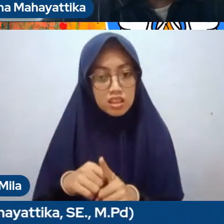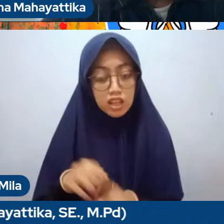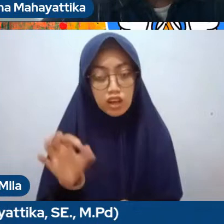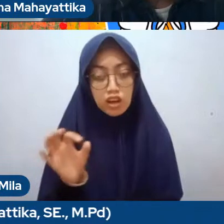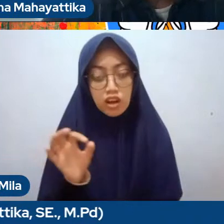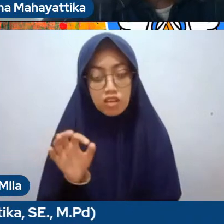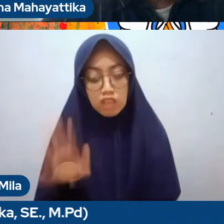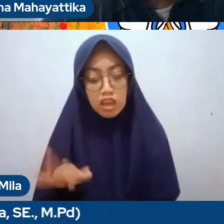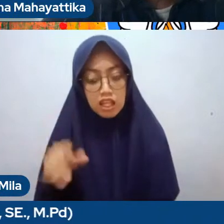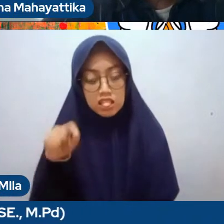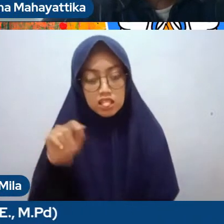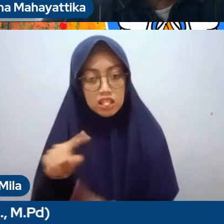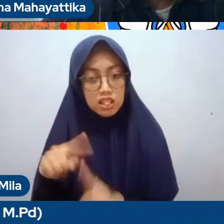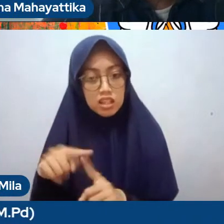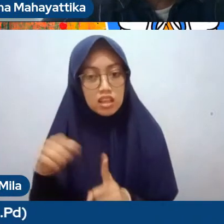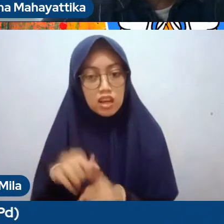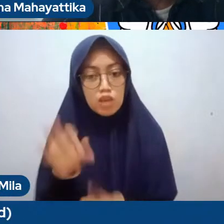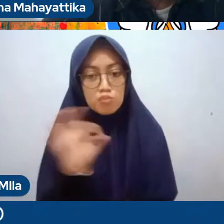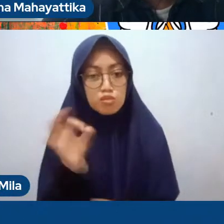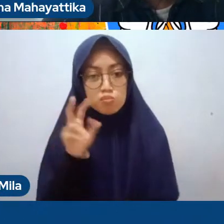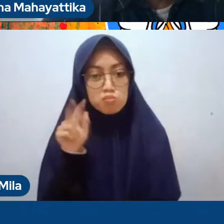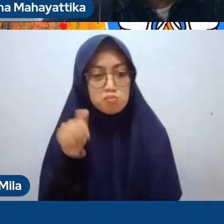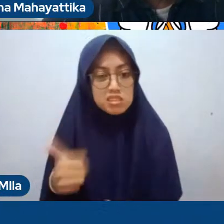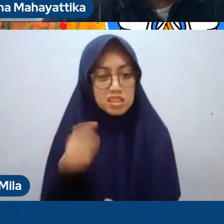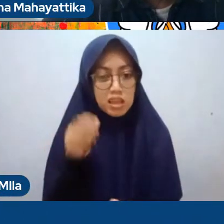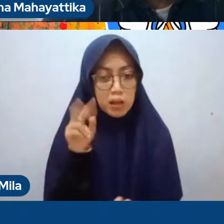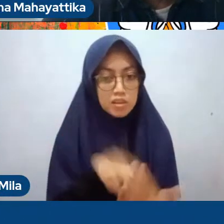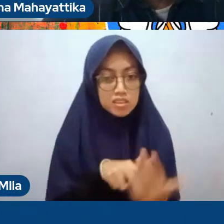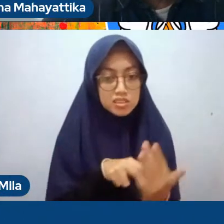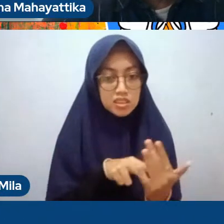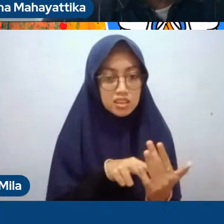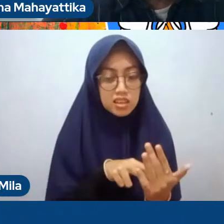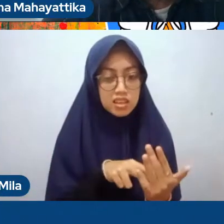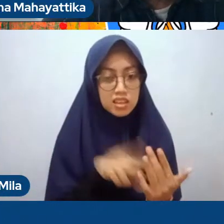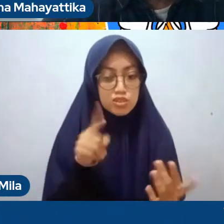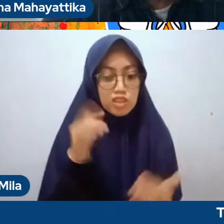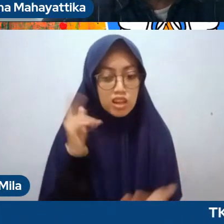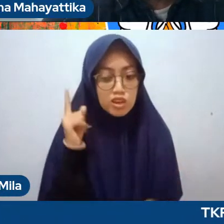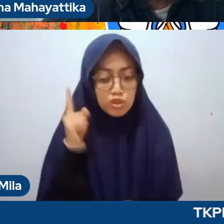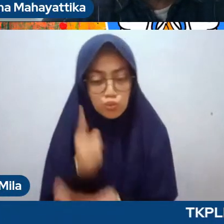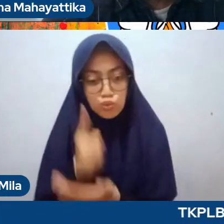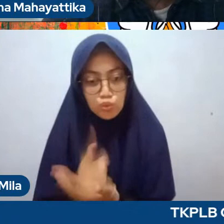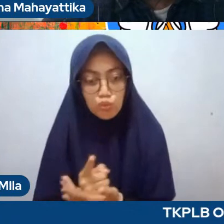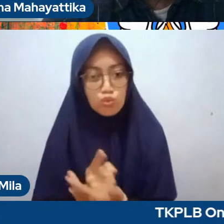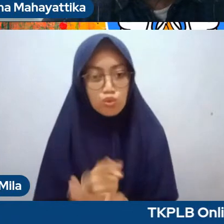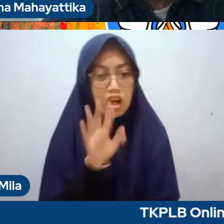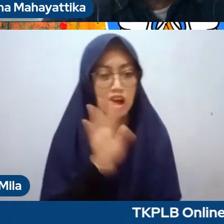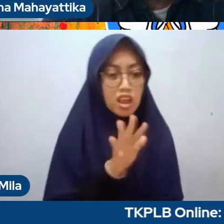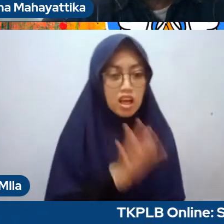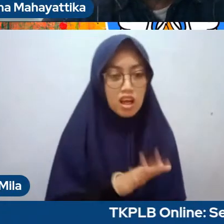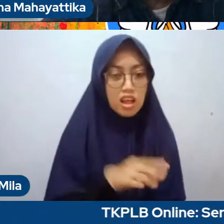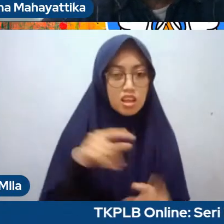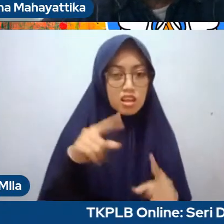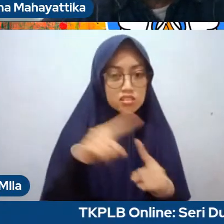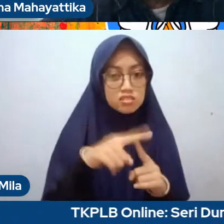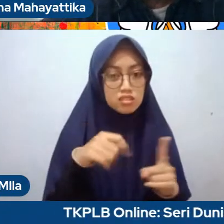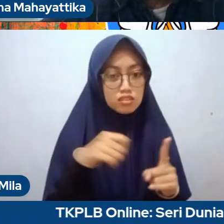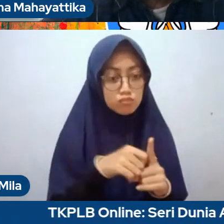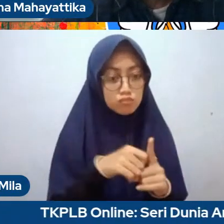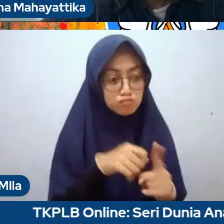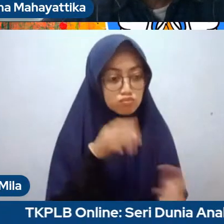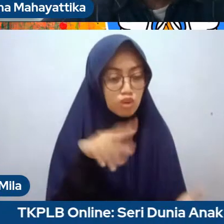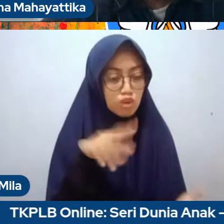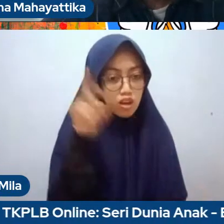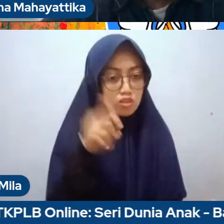kan. Iya. Tapi karena ada tuntutan, barangkali itu gurunya jadi stres. Ketika gurunya stres, itu nadanya tinggi. Itu